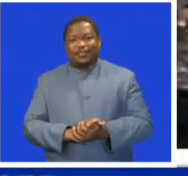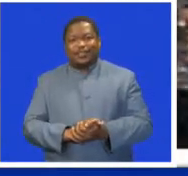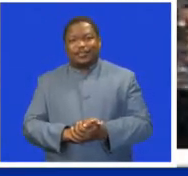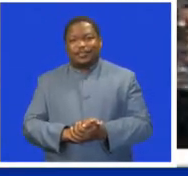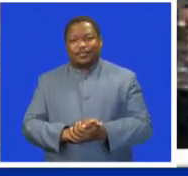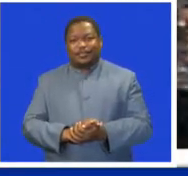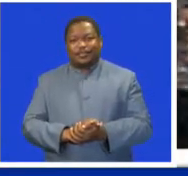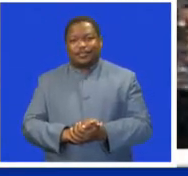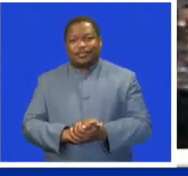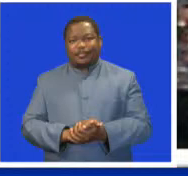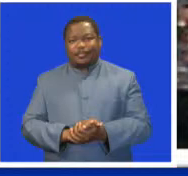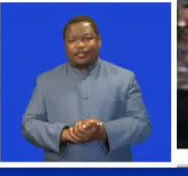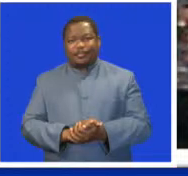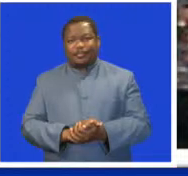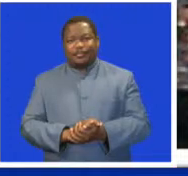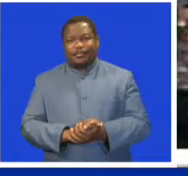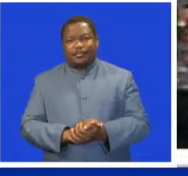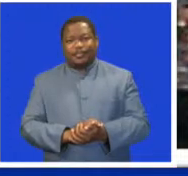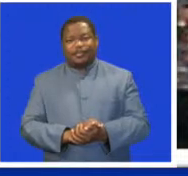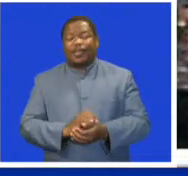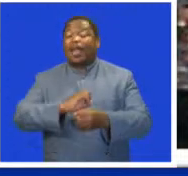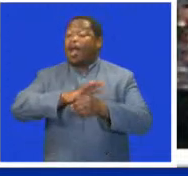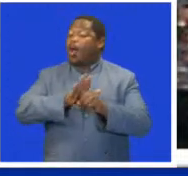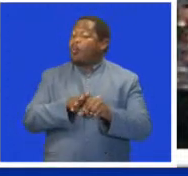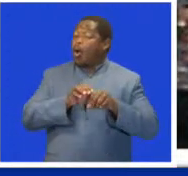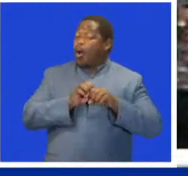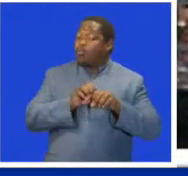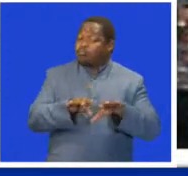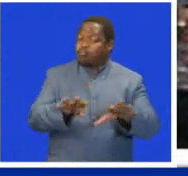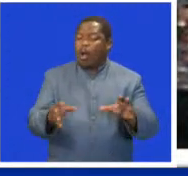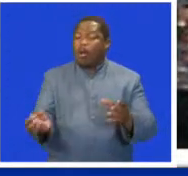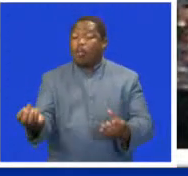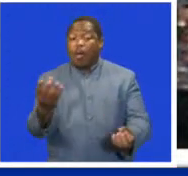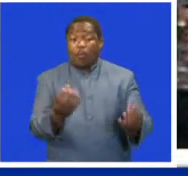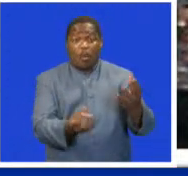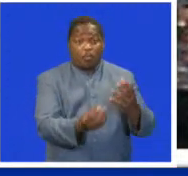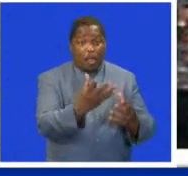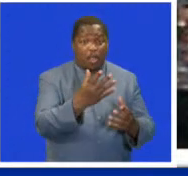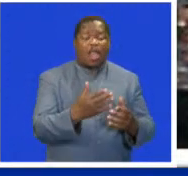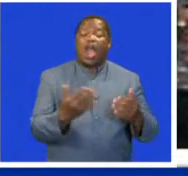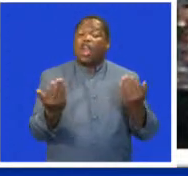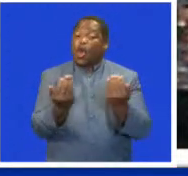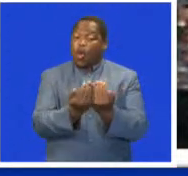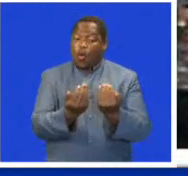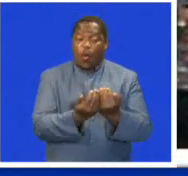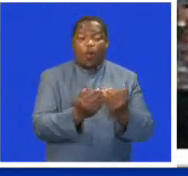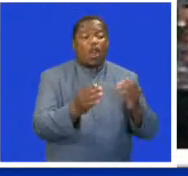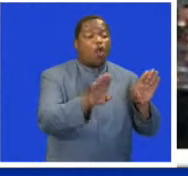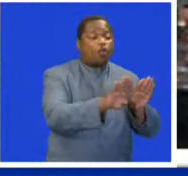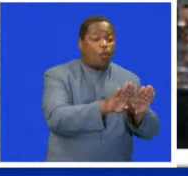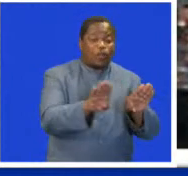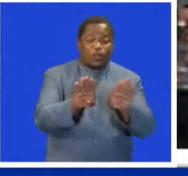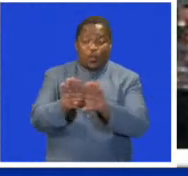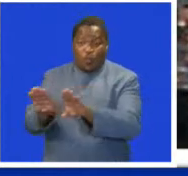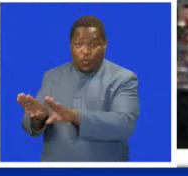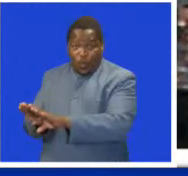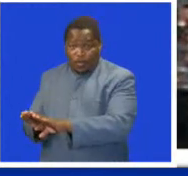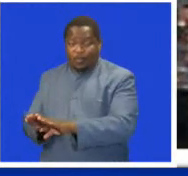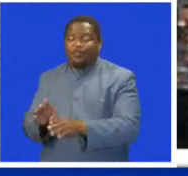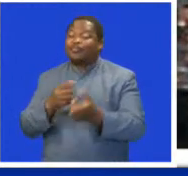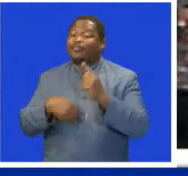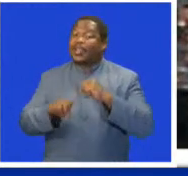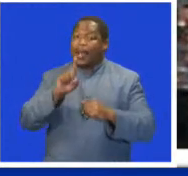Kuvalwa kwetikolwa ngenxa yokubhedva kwemkhuhlane COVID-19, agavimbeli bantwana besikolwa labanyenti basenkundleni yasengemadla